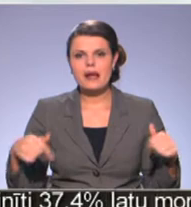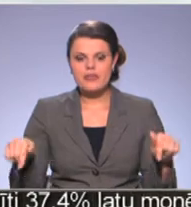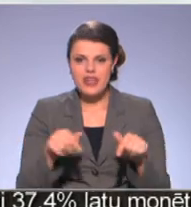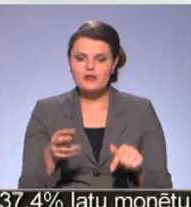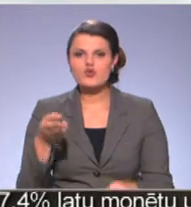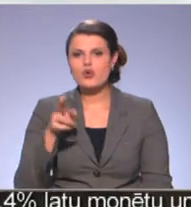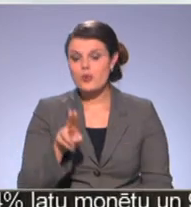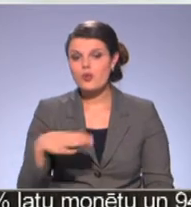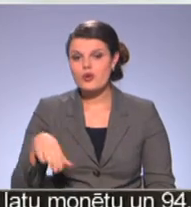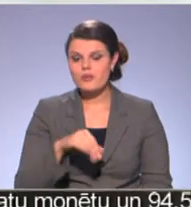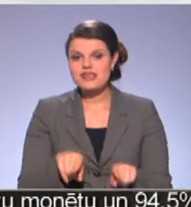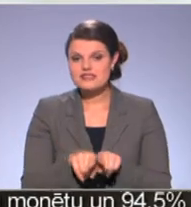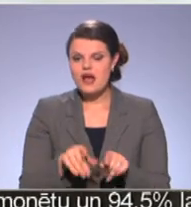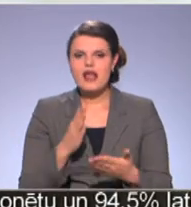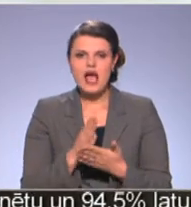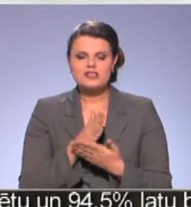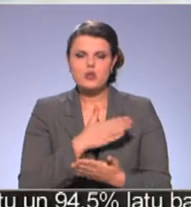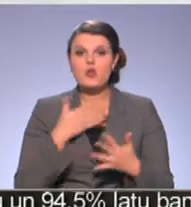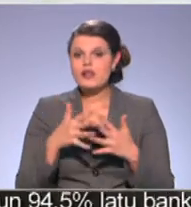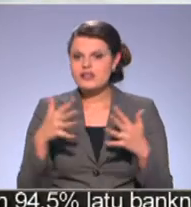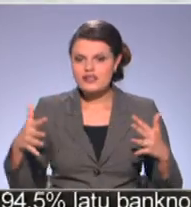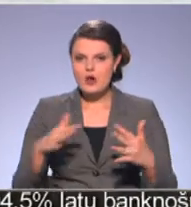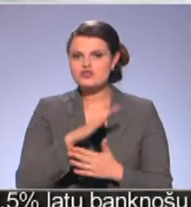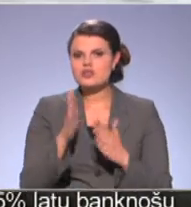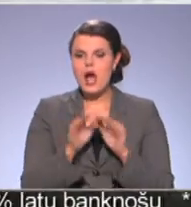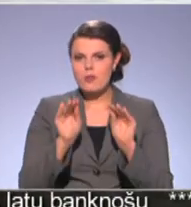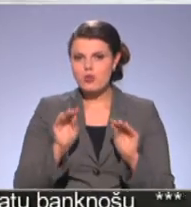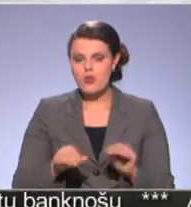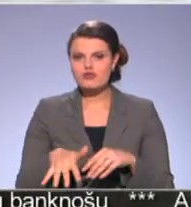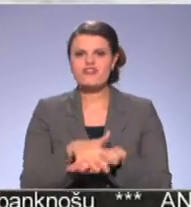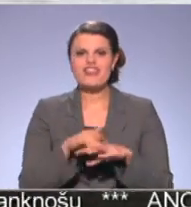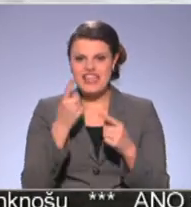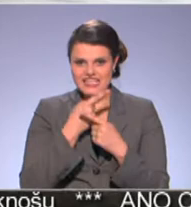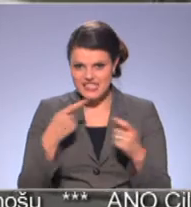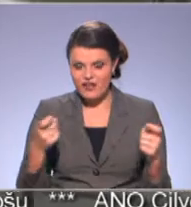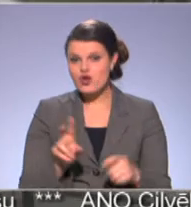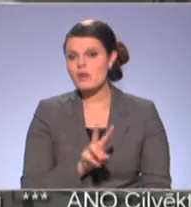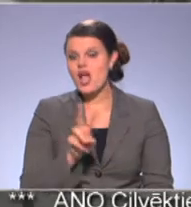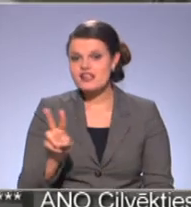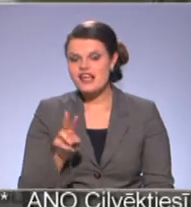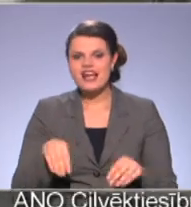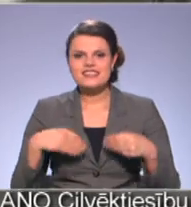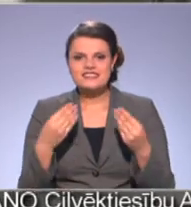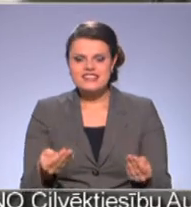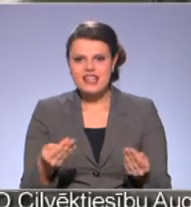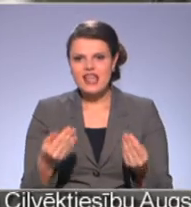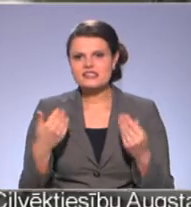Tāpat tās mēs esam diezgan jau daudz apkopojuši šo vidas informāciju, kas arī sniedz jau